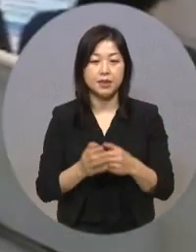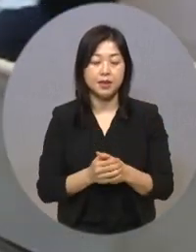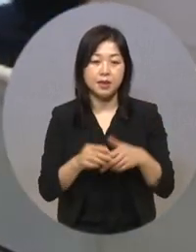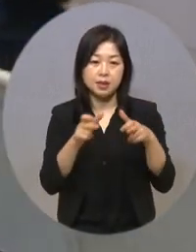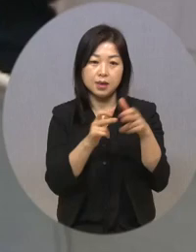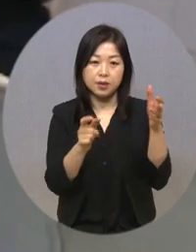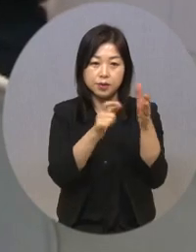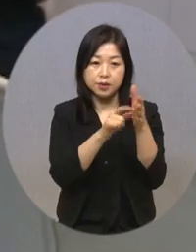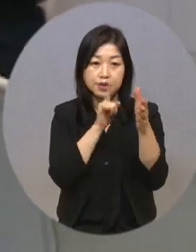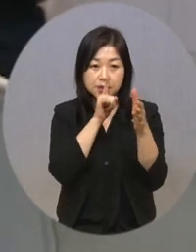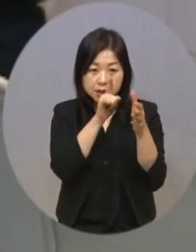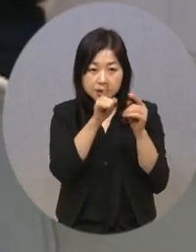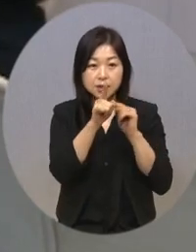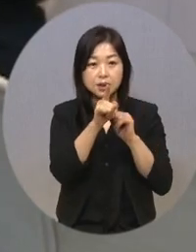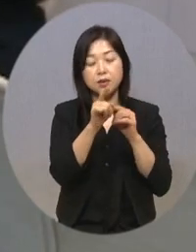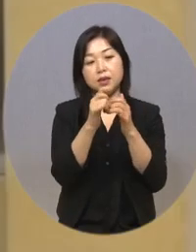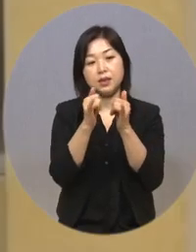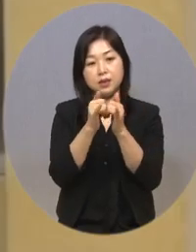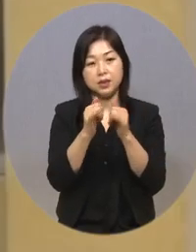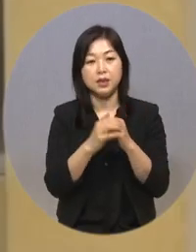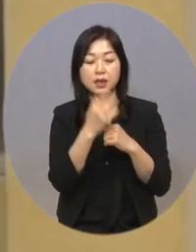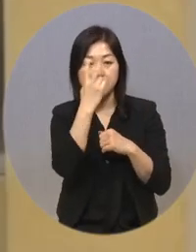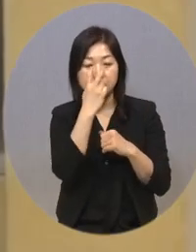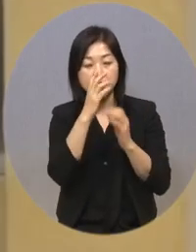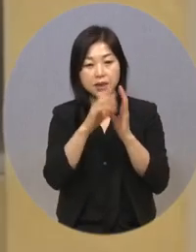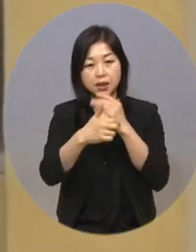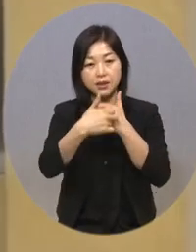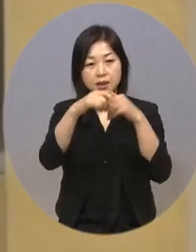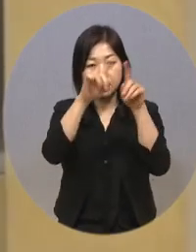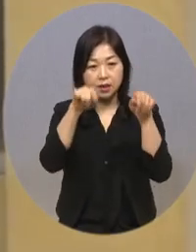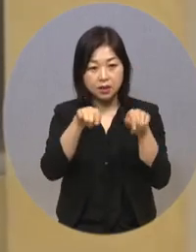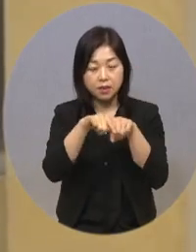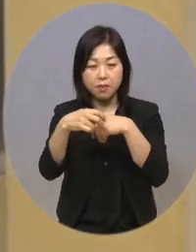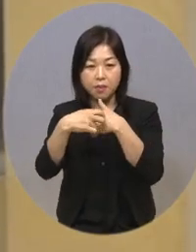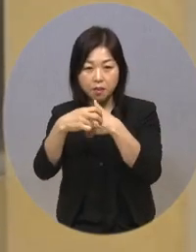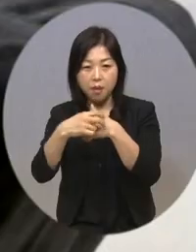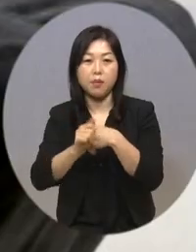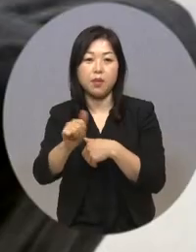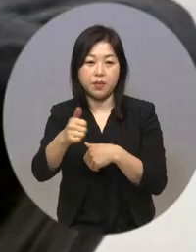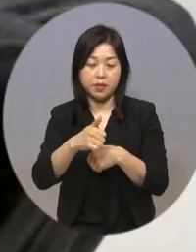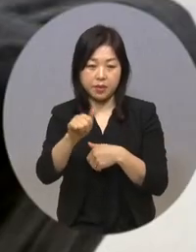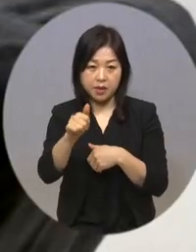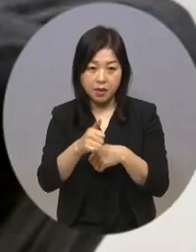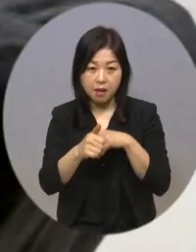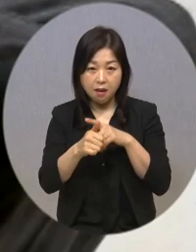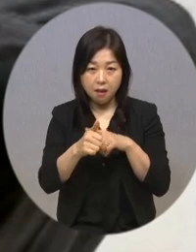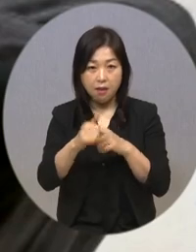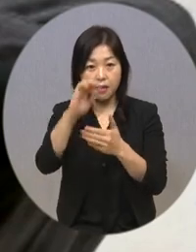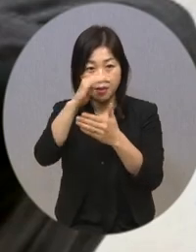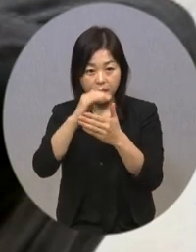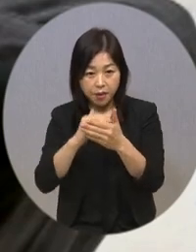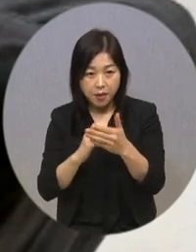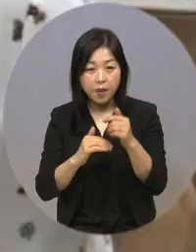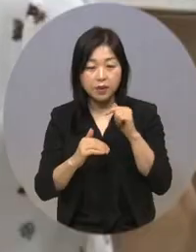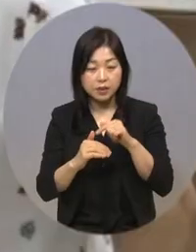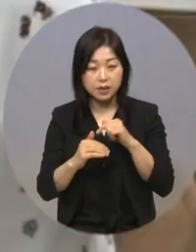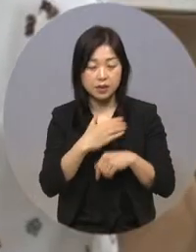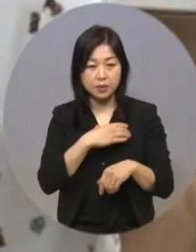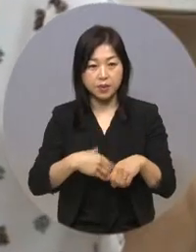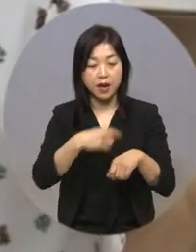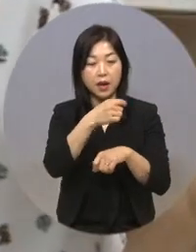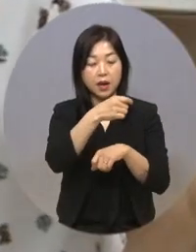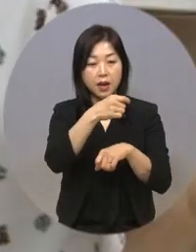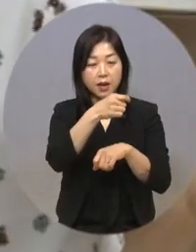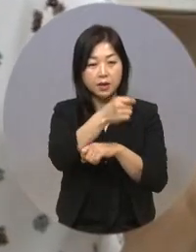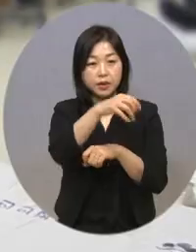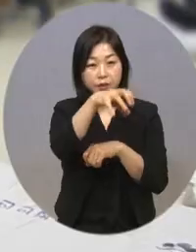신청인은 신청 단계에서 장애 심사용 진단서 및 진료 기록 등을 종전과 같이 관할 지방자치단체에 제출해야